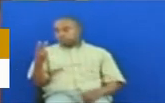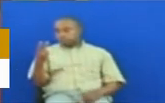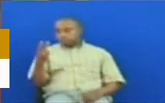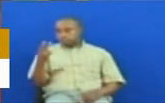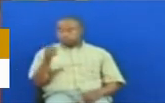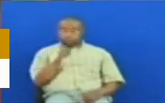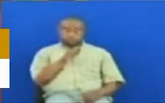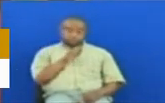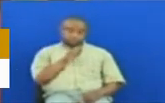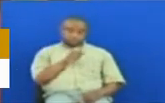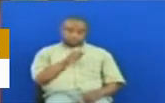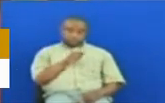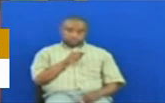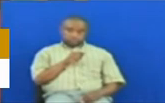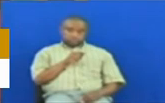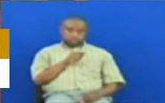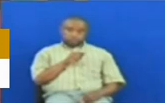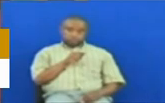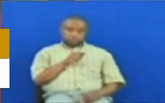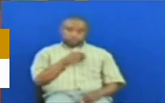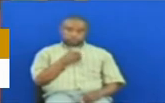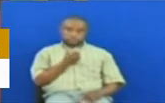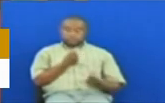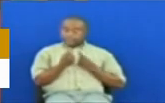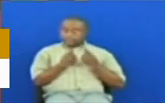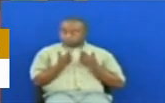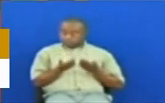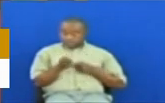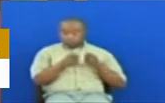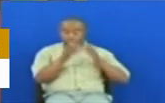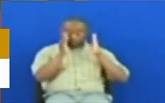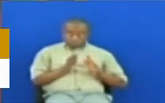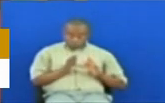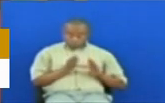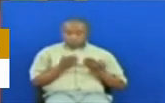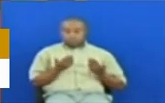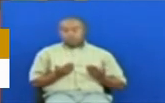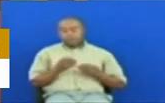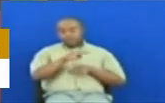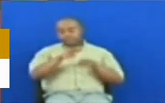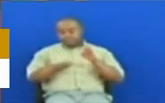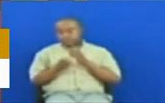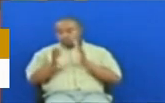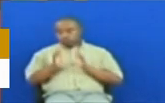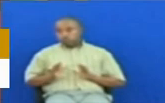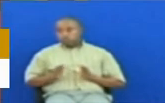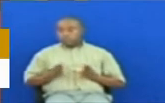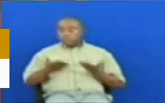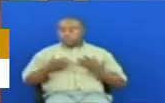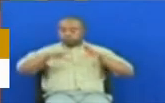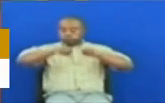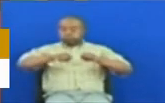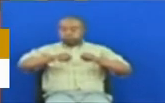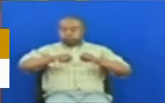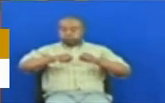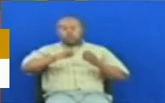ambayo inazungumzia the DG and DPG shall hold office for a term of 3 years